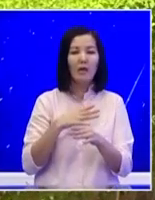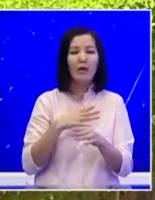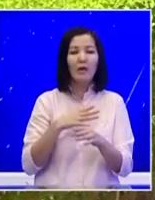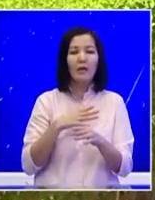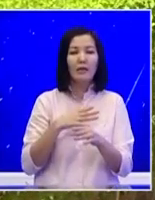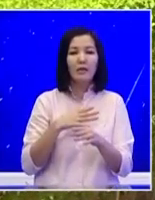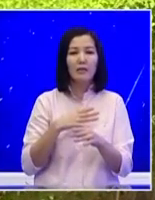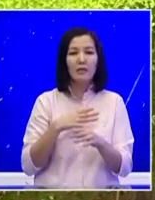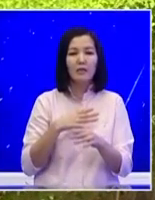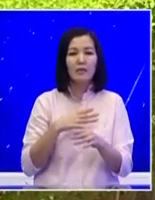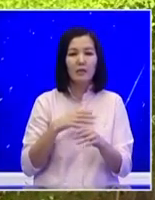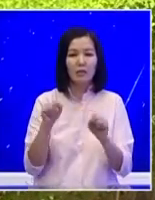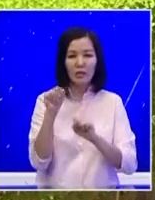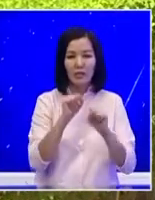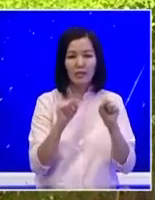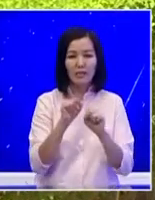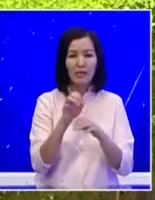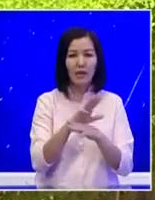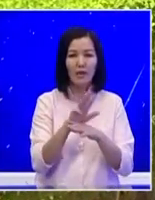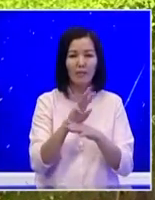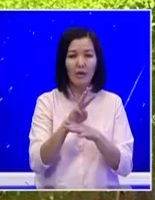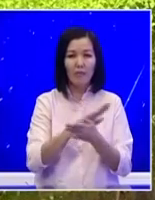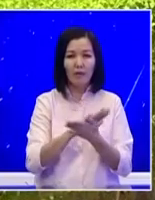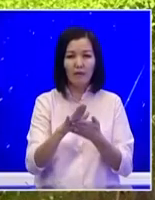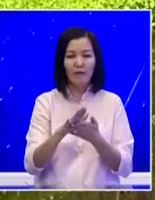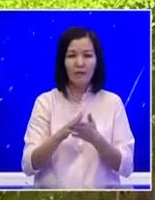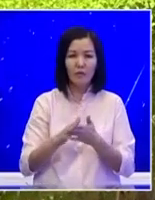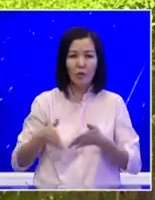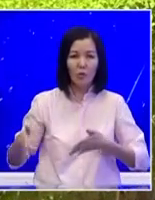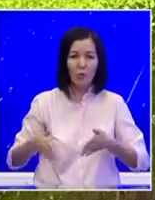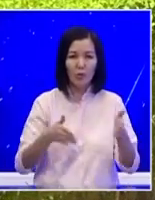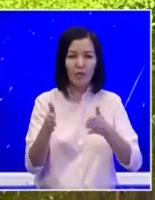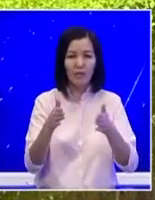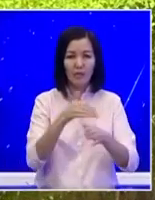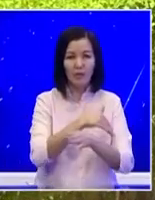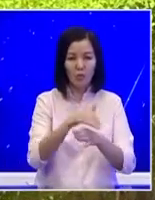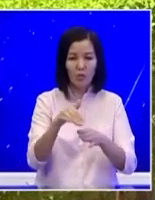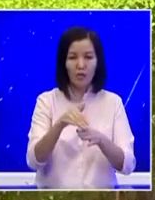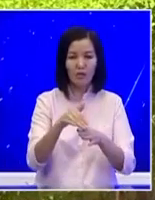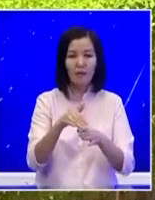частности, обрабатываются тротуары города на улицах,